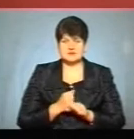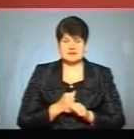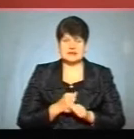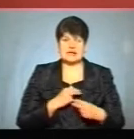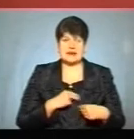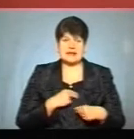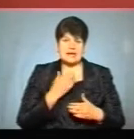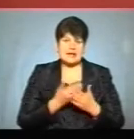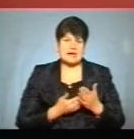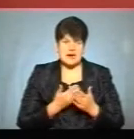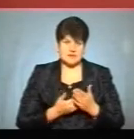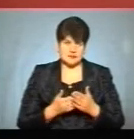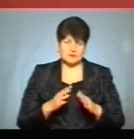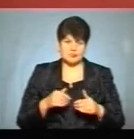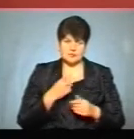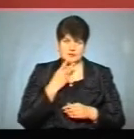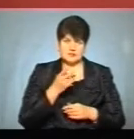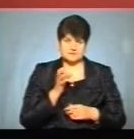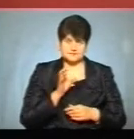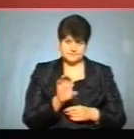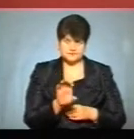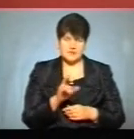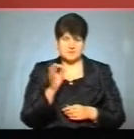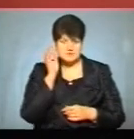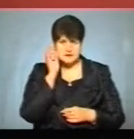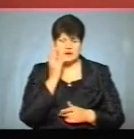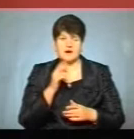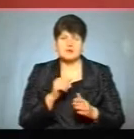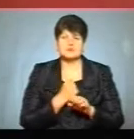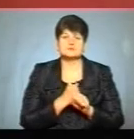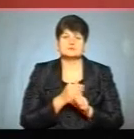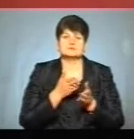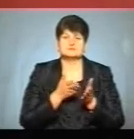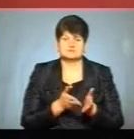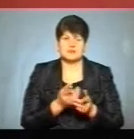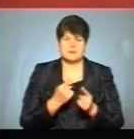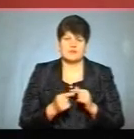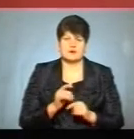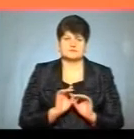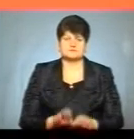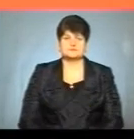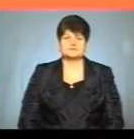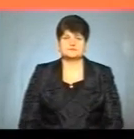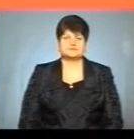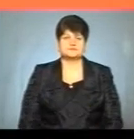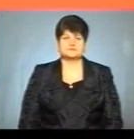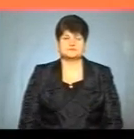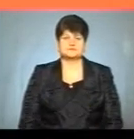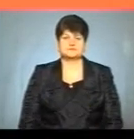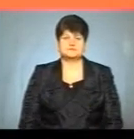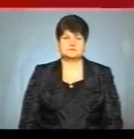так? Я пропоную зараз нашим глядачам переглянути сюжет, пригадати, яка їхня функція, і ми повернемося, прокоментуємо.